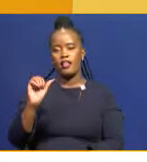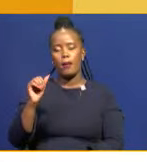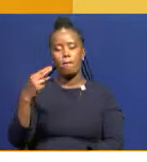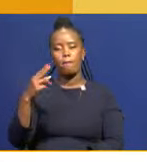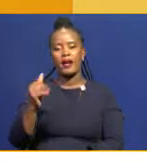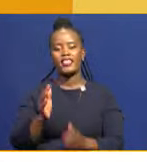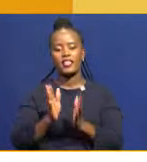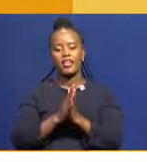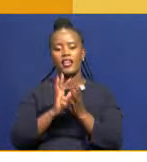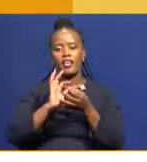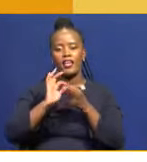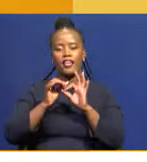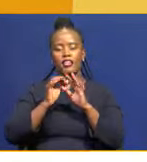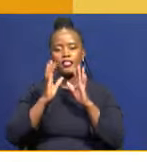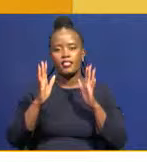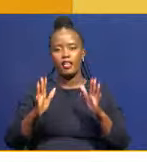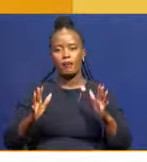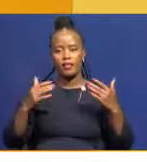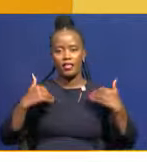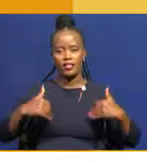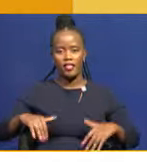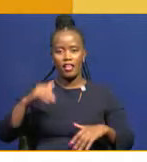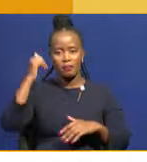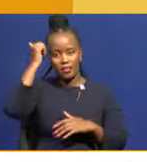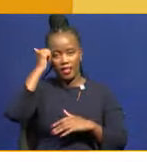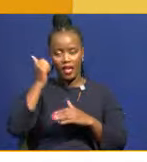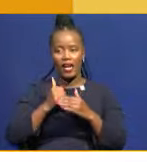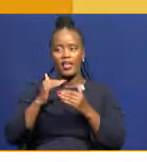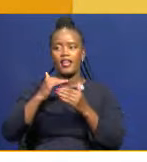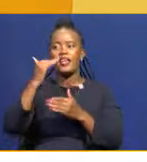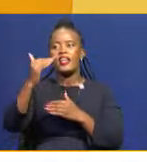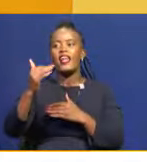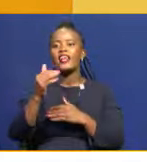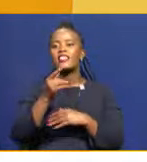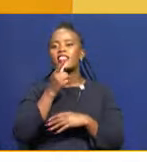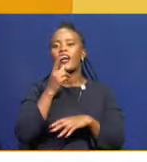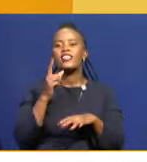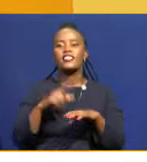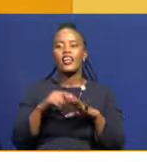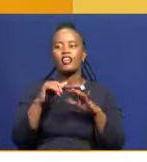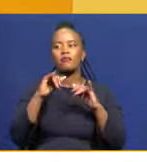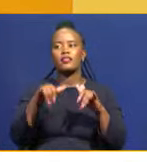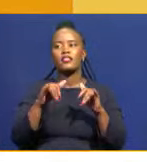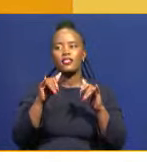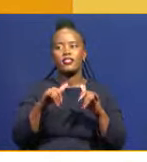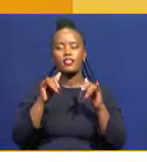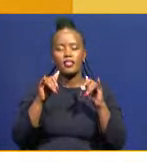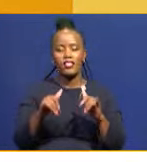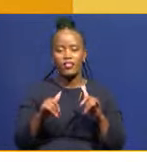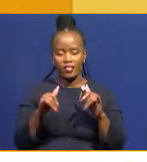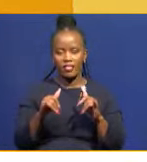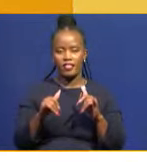Anu Wangeshi amekuwa mwenzangu wa lugha ishara. Irene Muchuma anamwona tayari ashafika hapa. Acha nimpatie jamvi